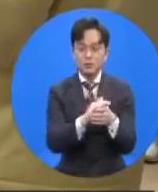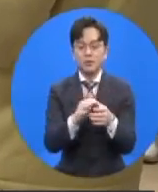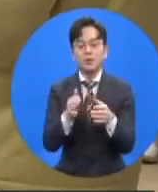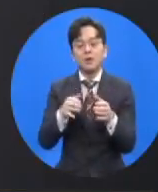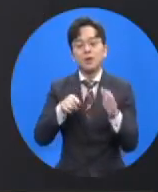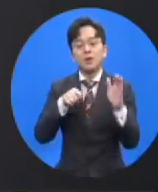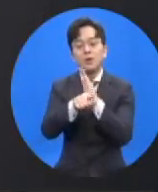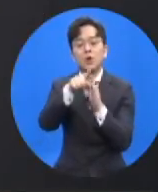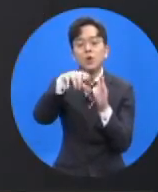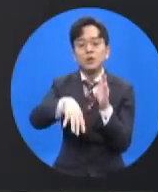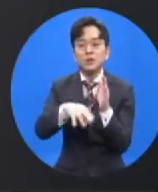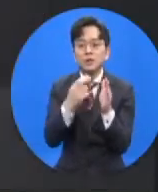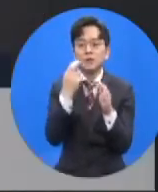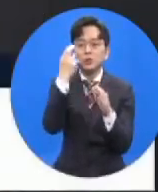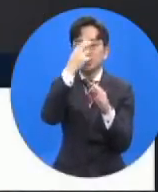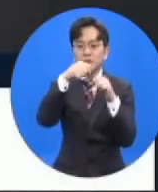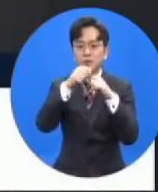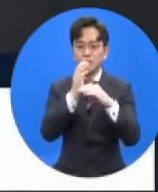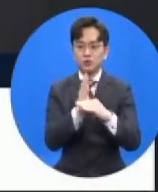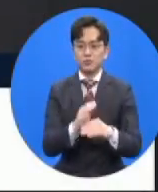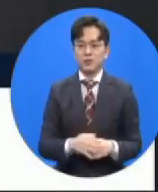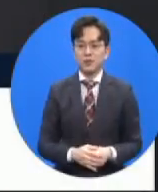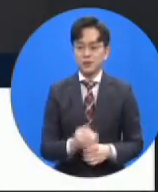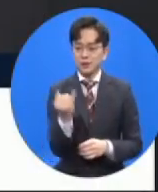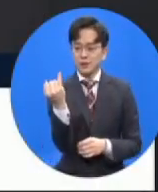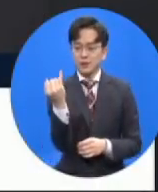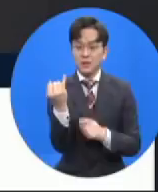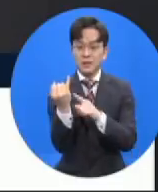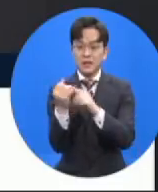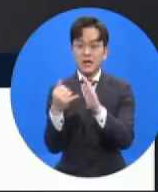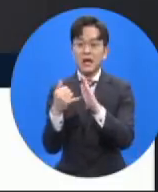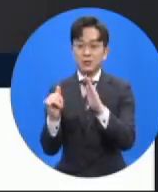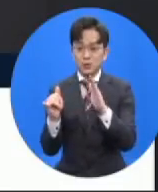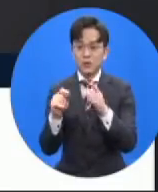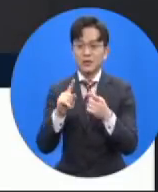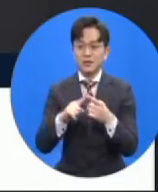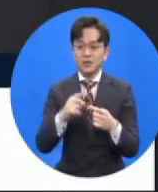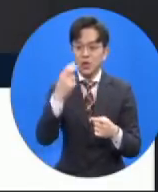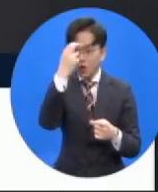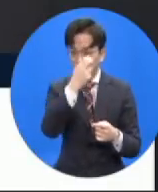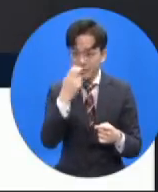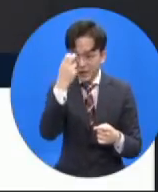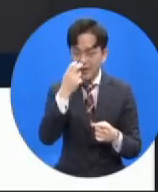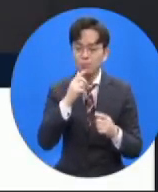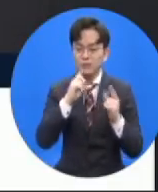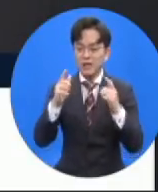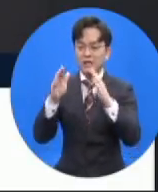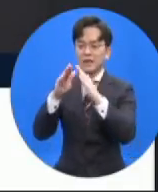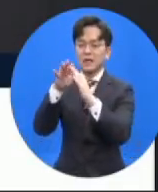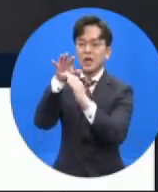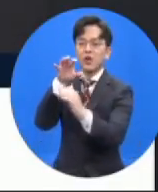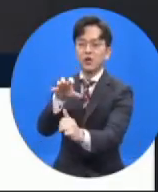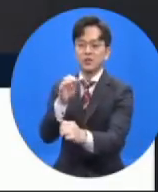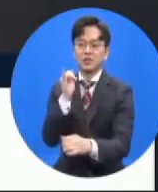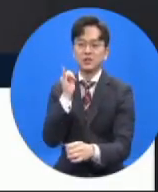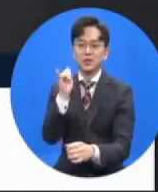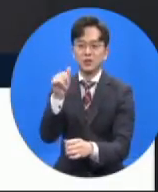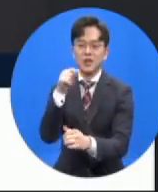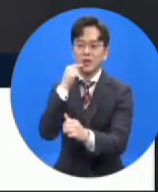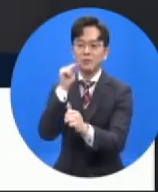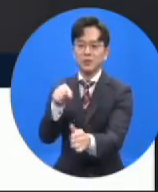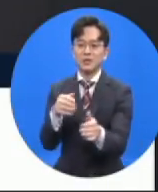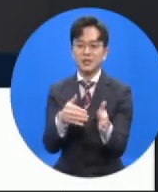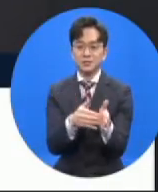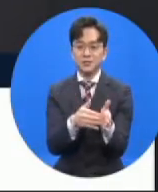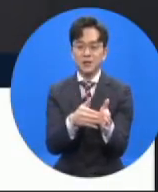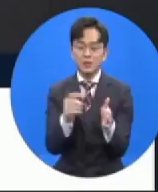있습니다. 확진자 가족에 대해서도 검사 의뢰 및 자가 격리를 취했습니다. 접촉